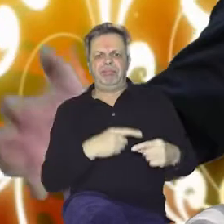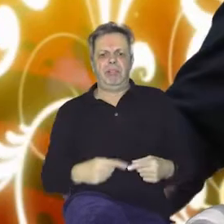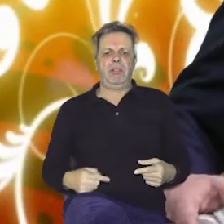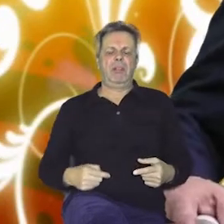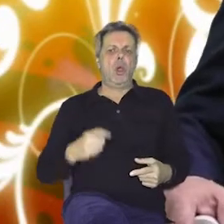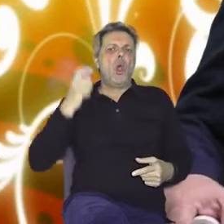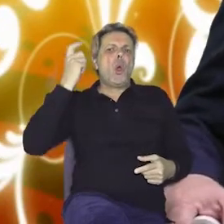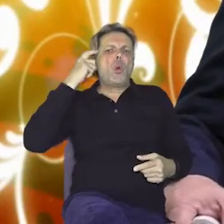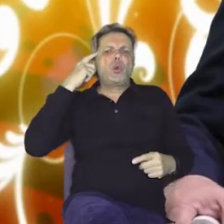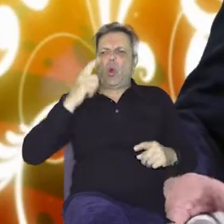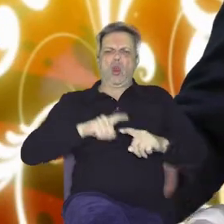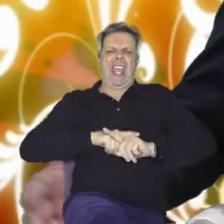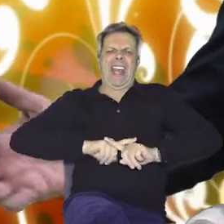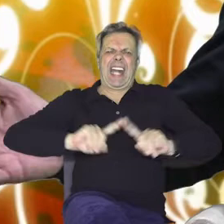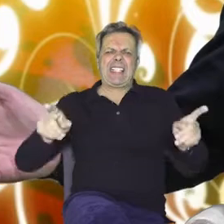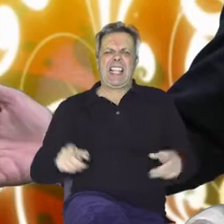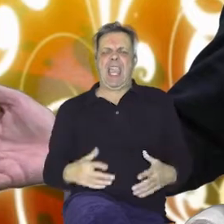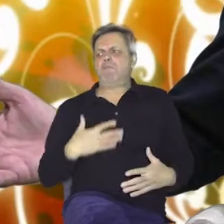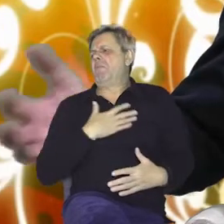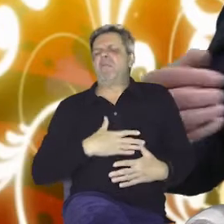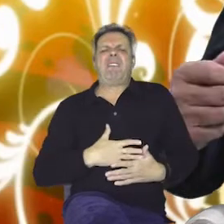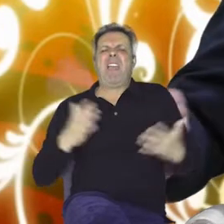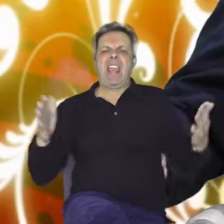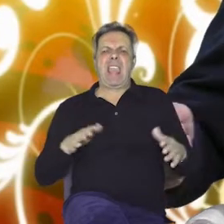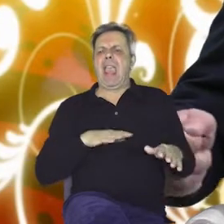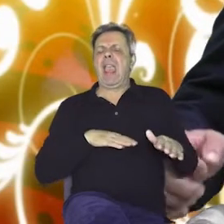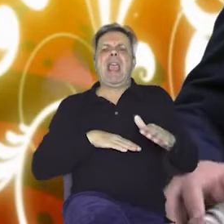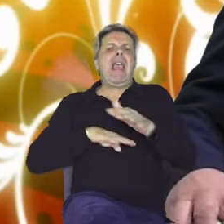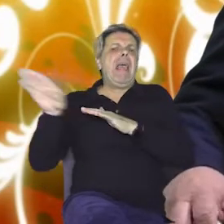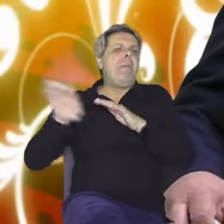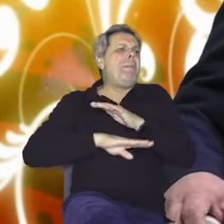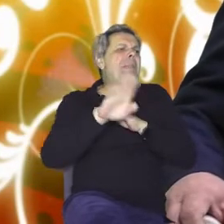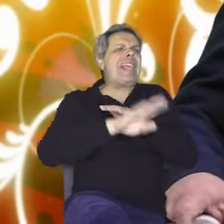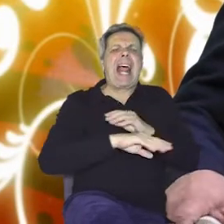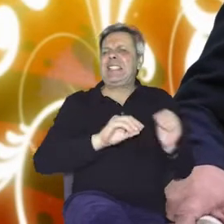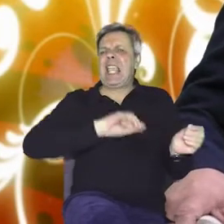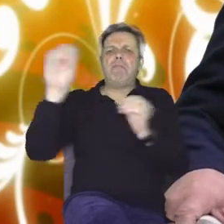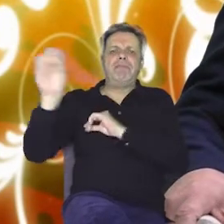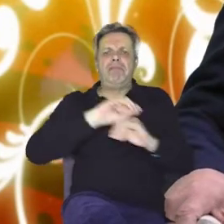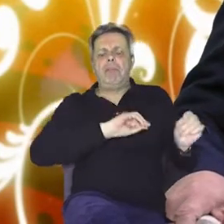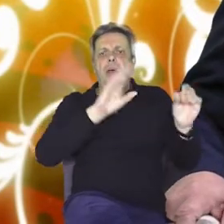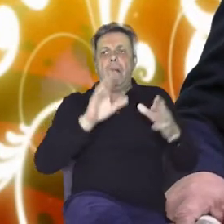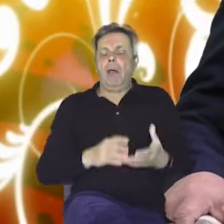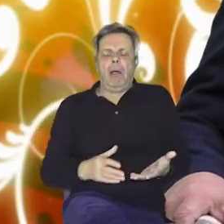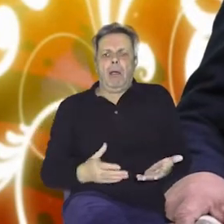kulturološke razlike enormne, migracije s kontinenta na kontinent i tako dalje i